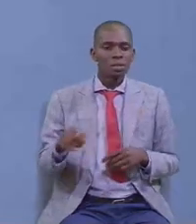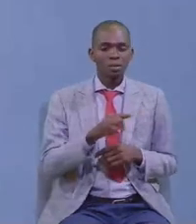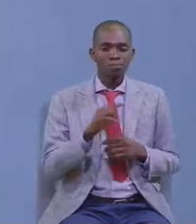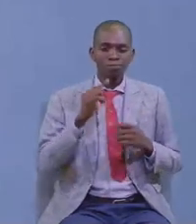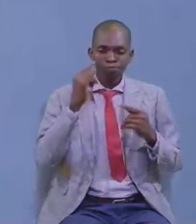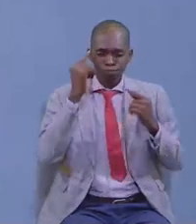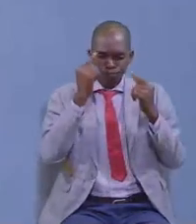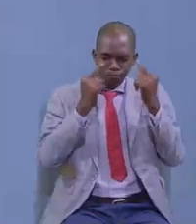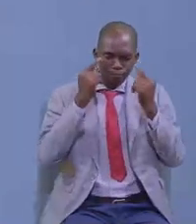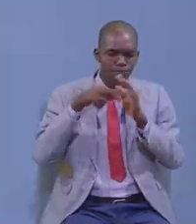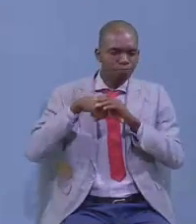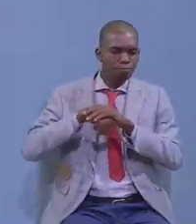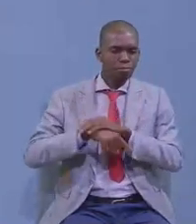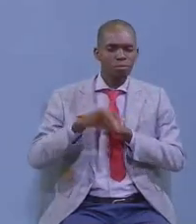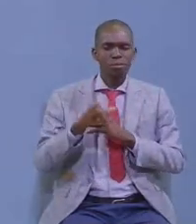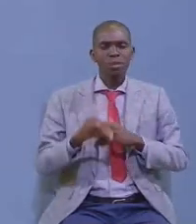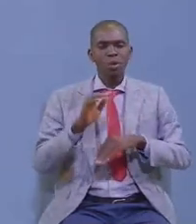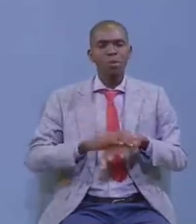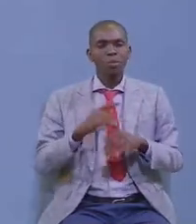Ils méditaient la parole chaque jour.